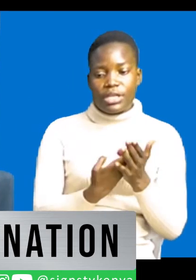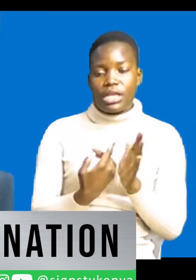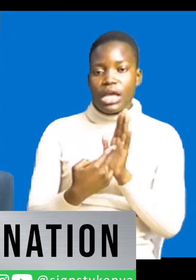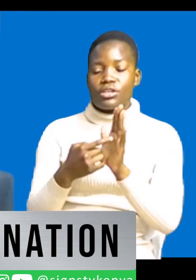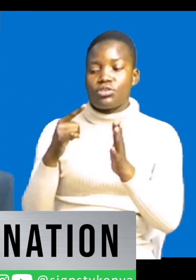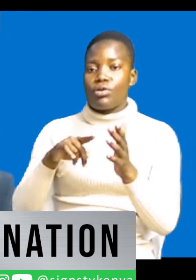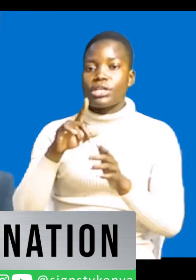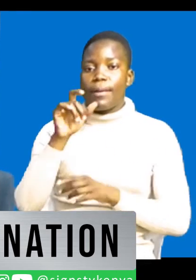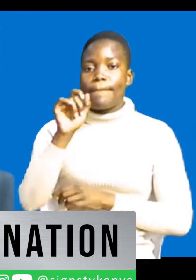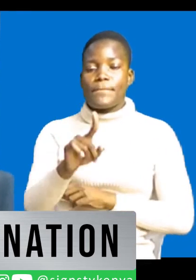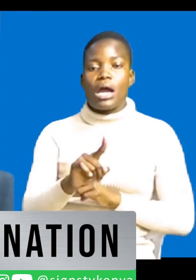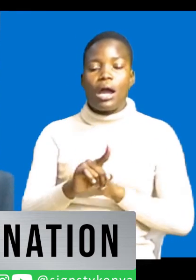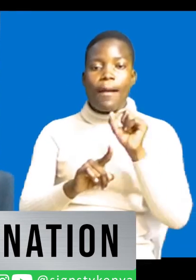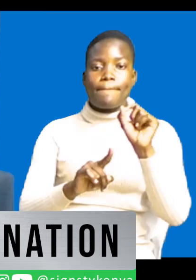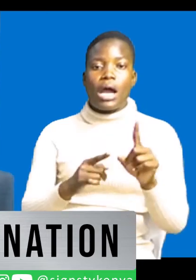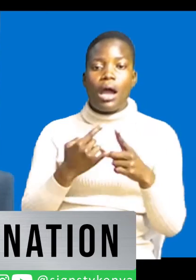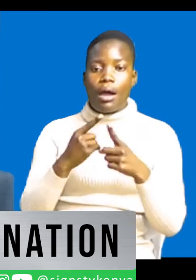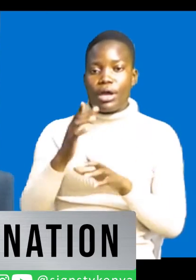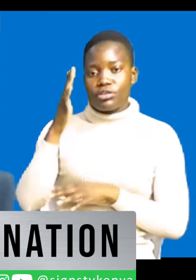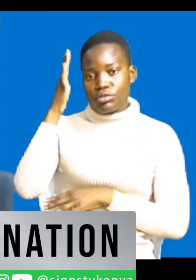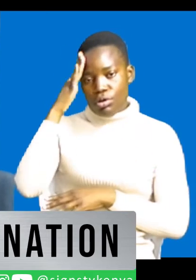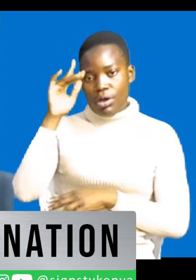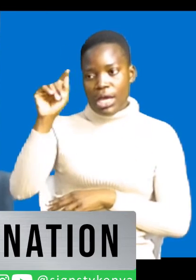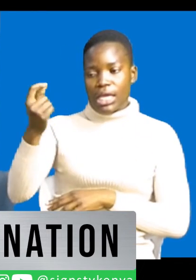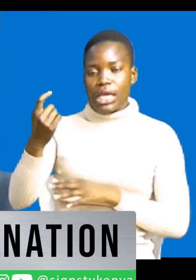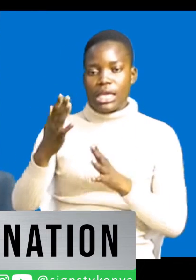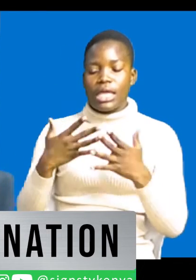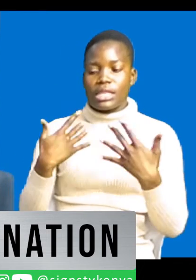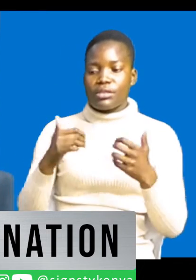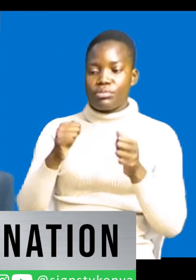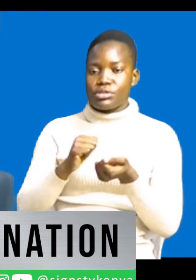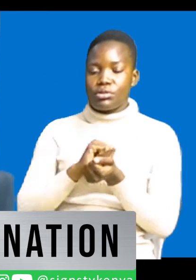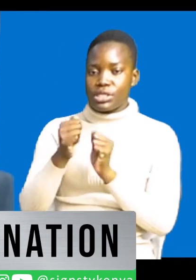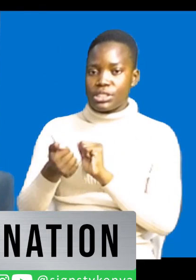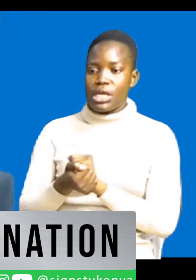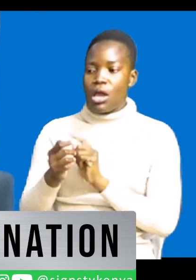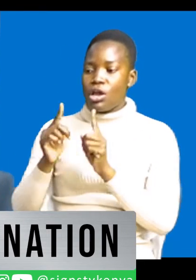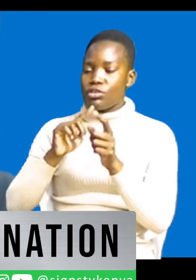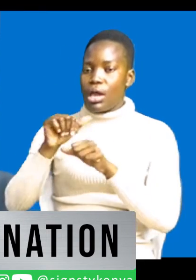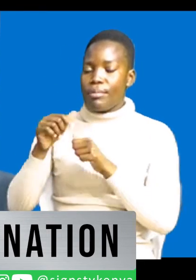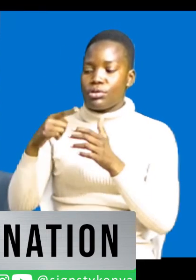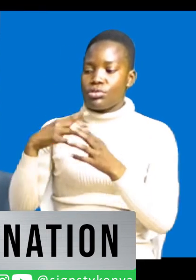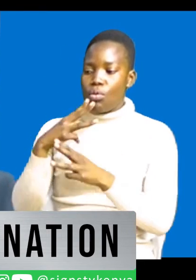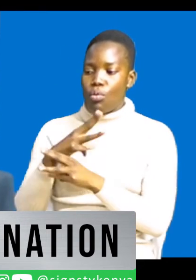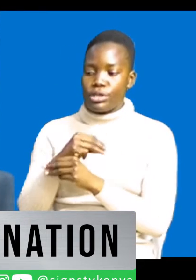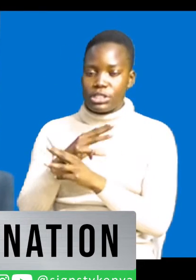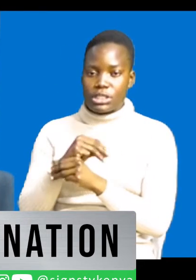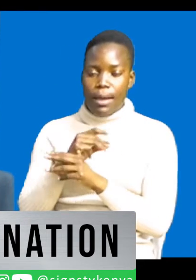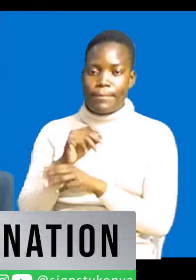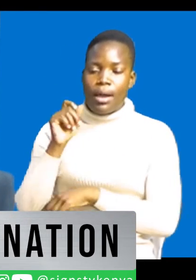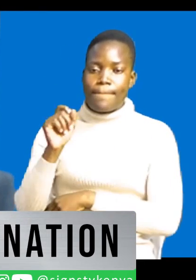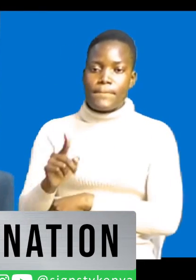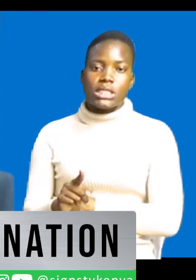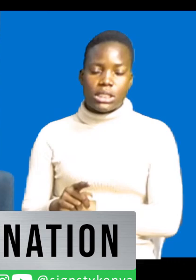God, lakini tunajua hii Kenya mambo inaweza fanyika. So we need WhatsApp. There were WhatsApp